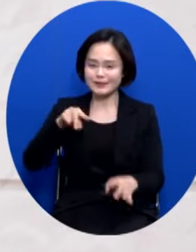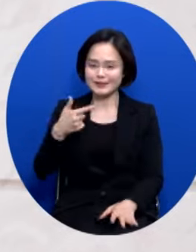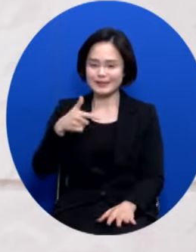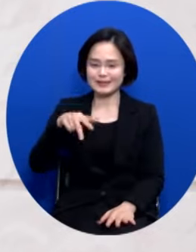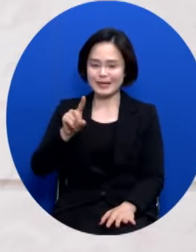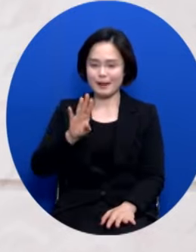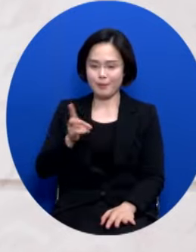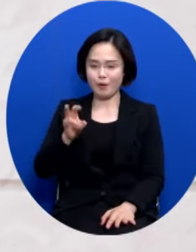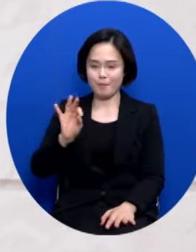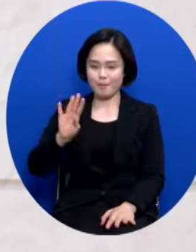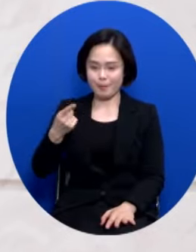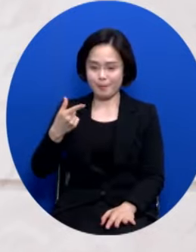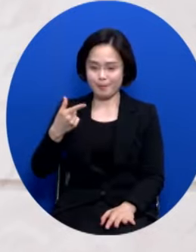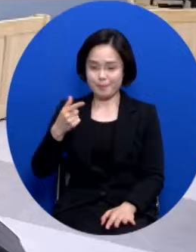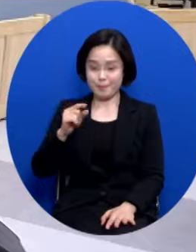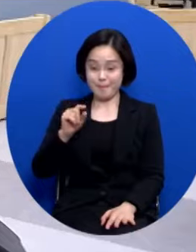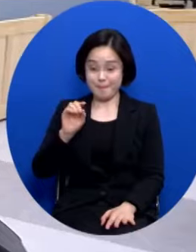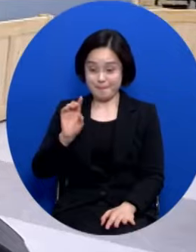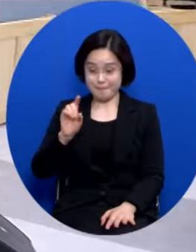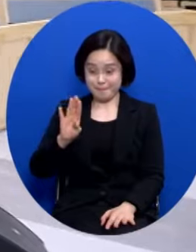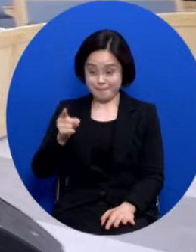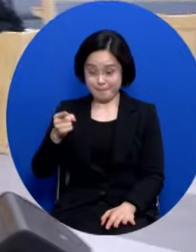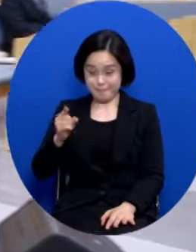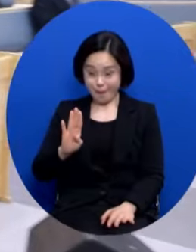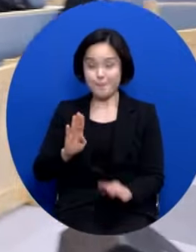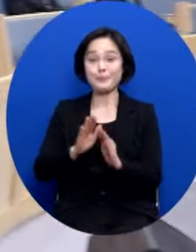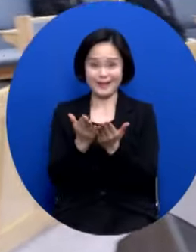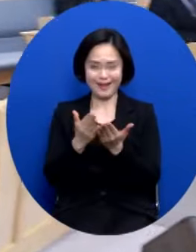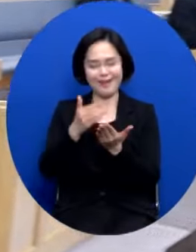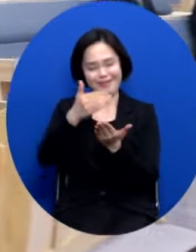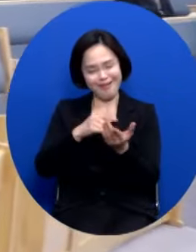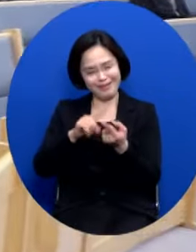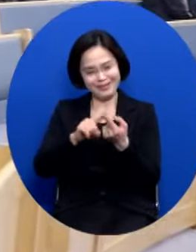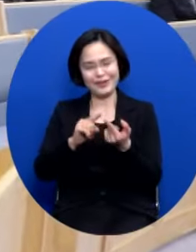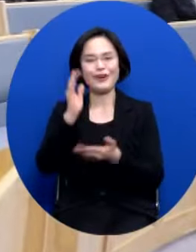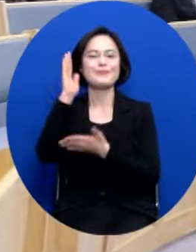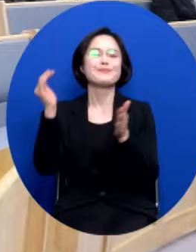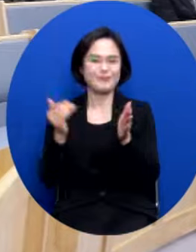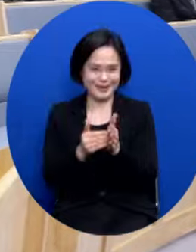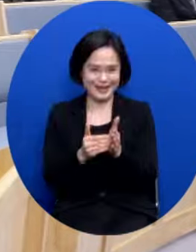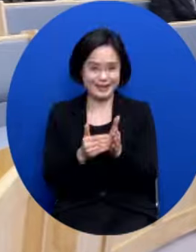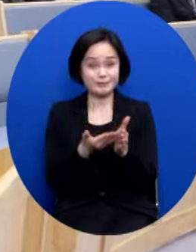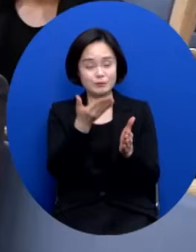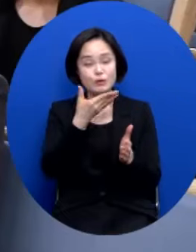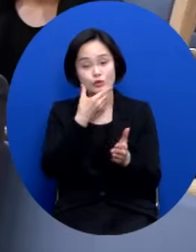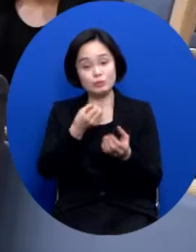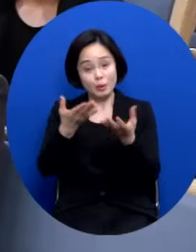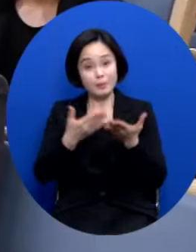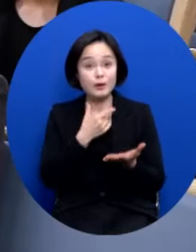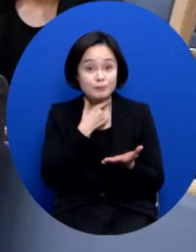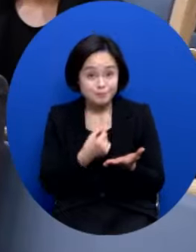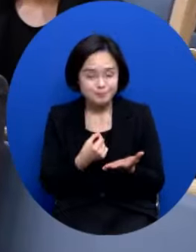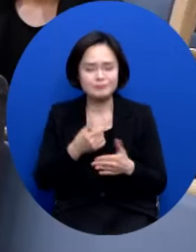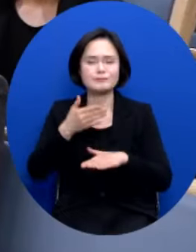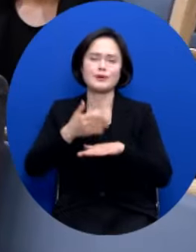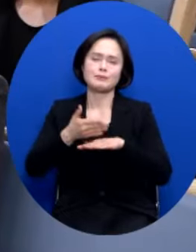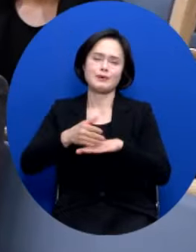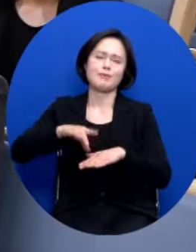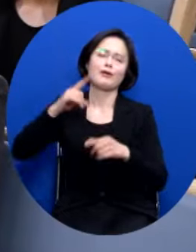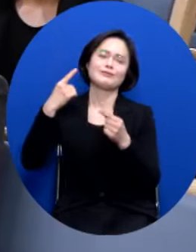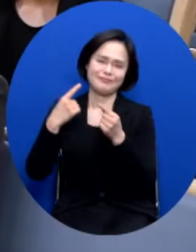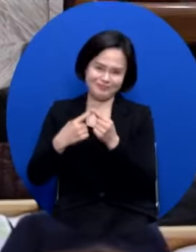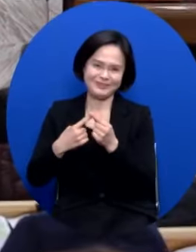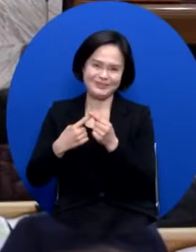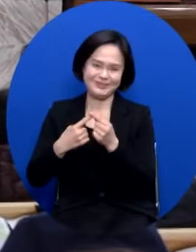안 목사는 축복과 은혜, 부흥을 담을 수 있는 믿음의 그릇은 바로 감사라며 우리의 감사의 그릇이 준비되면